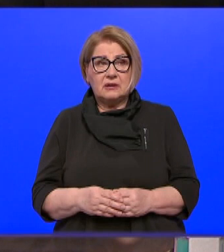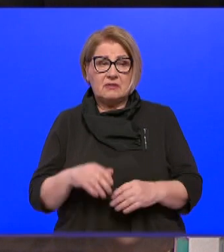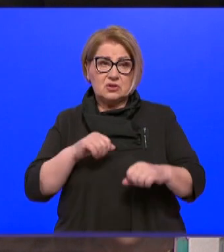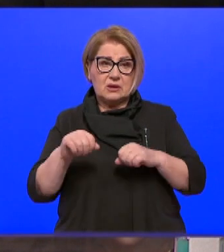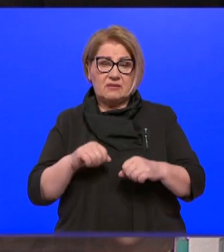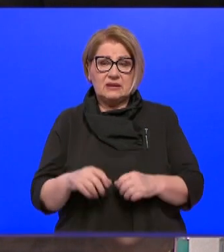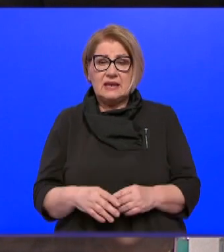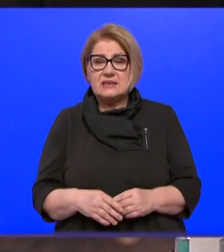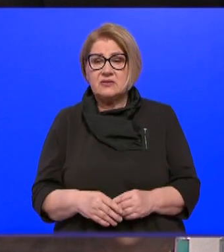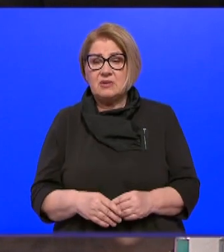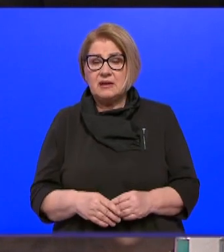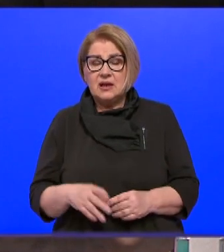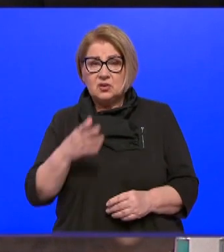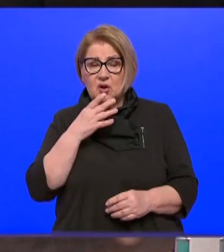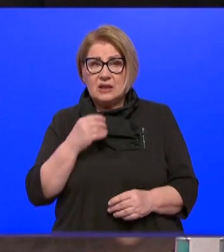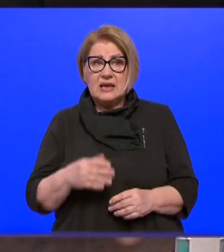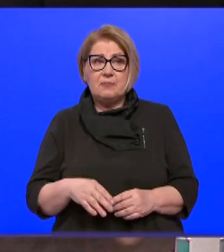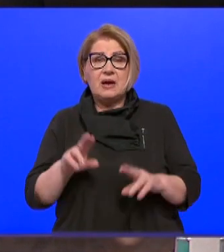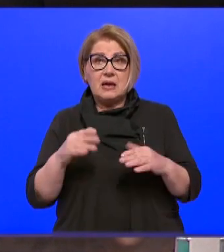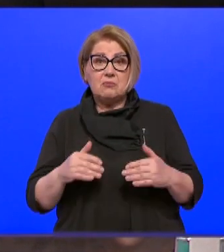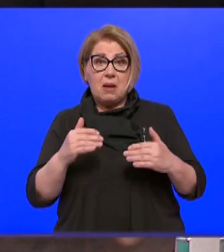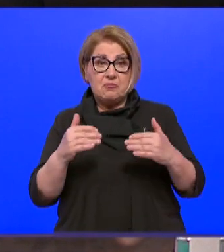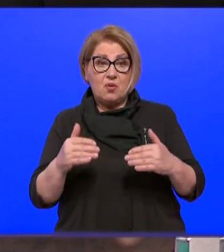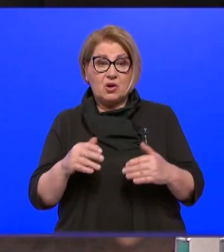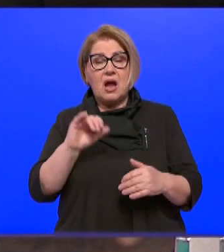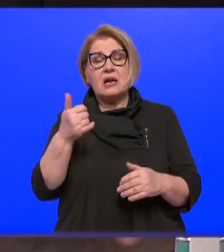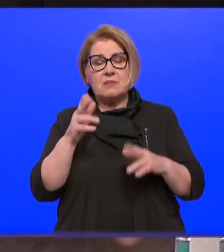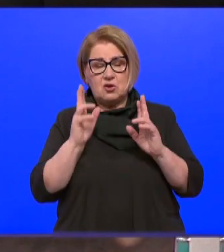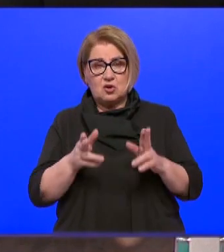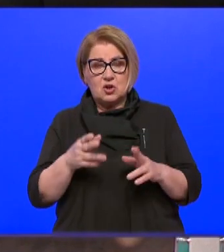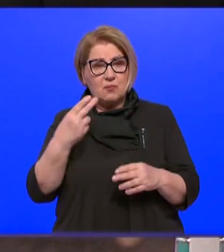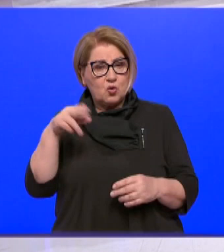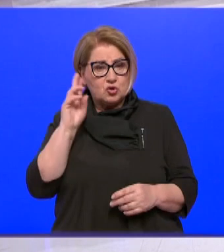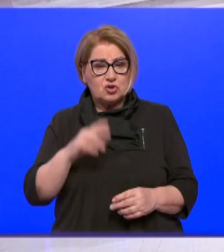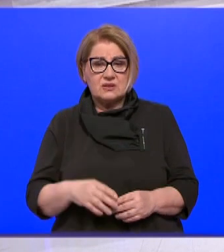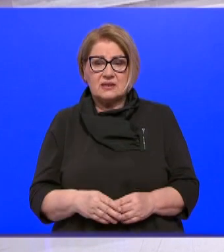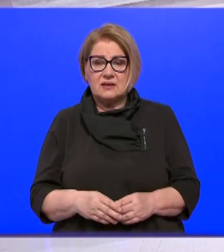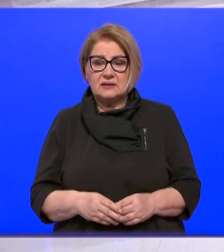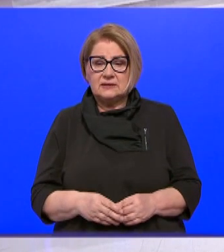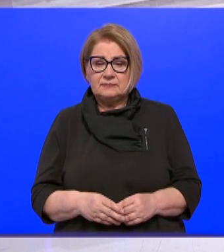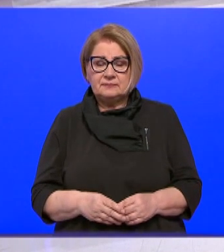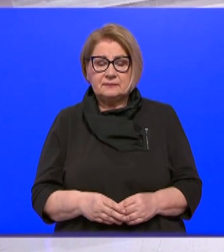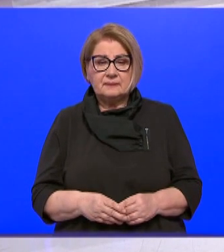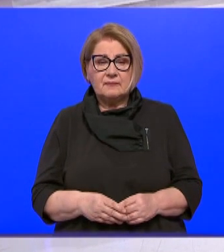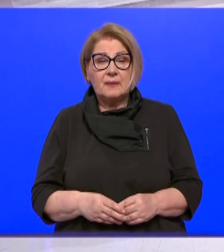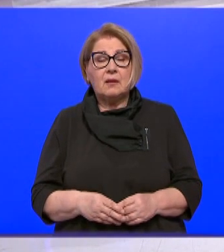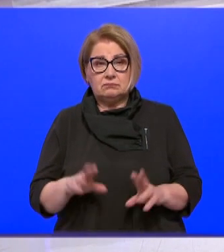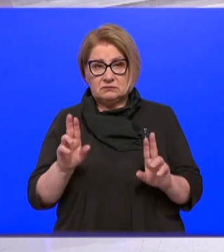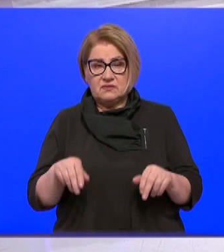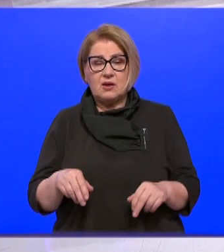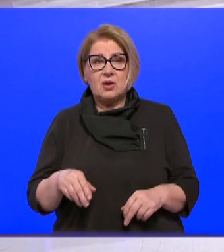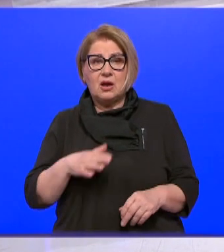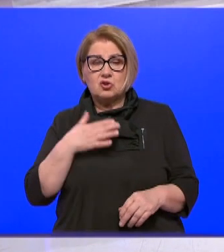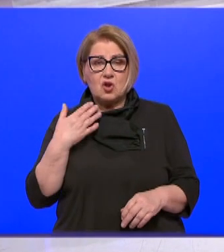ravnateljstvom, ajmo reći, to je lijepo i ima pomaka, ali još ima prostora da to unaprijedimo. Itekako.